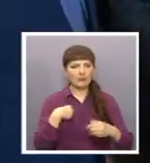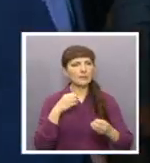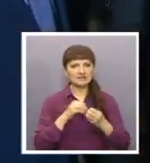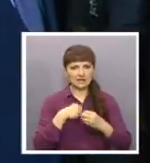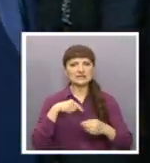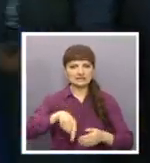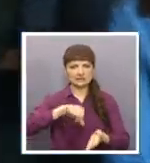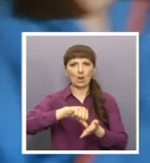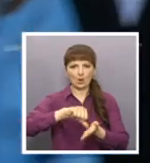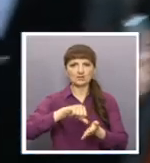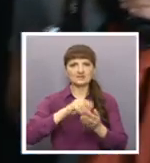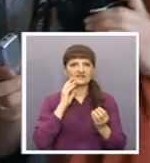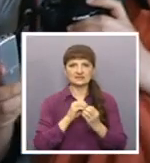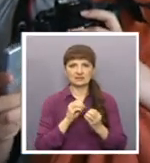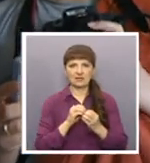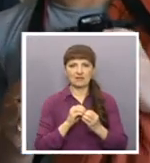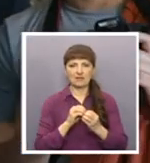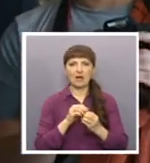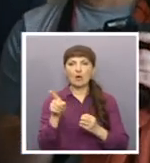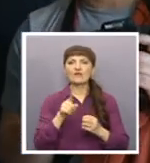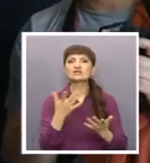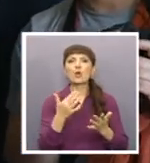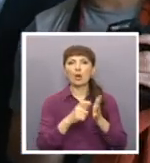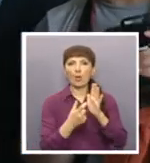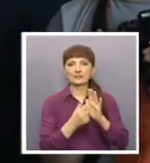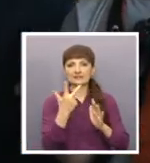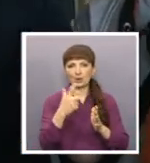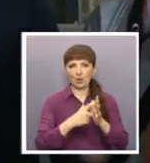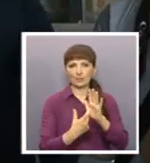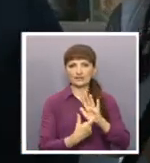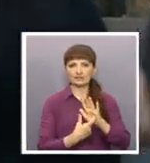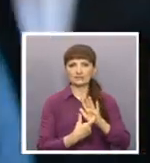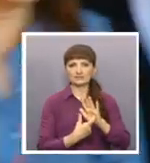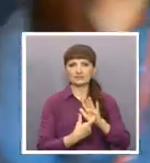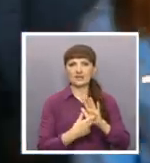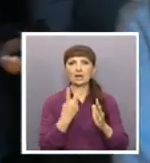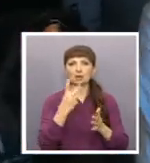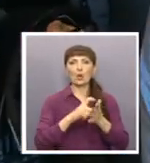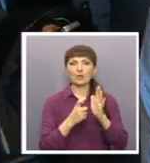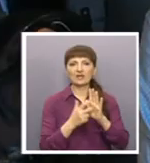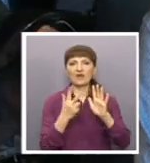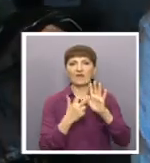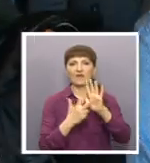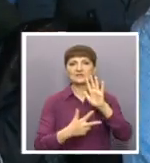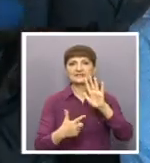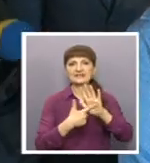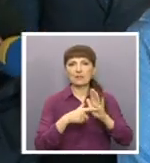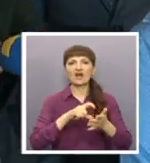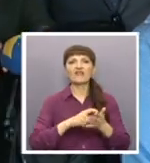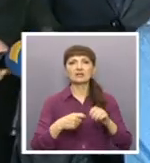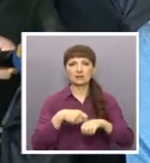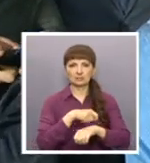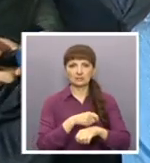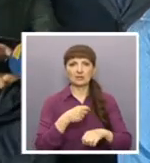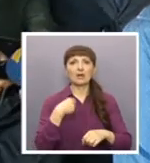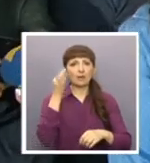здесь находимся, все время. У вас здесь скольки комнат? 3. 3-комнатная квартира, 87 квадратов. Ну, я